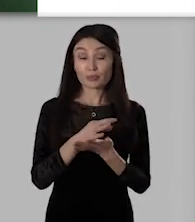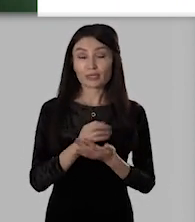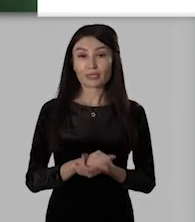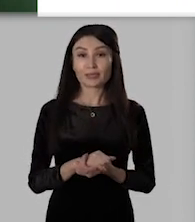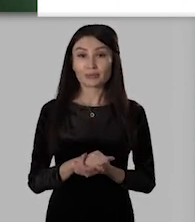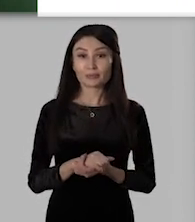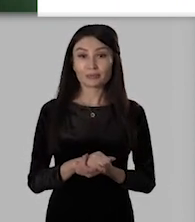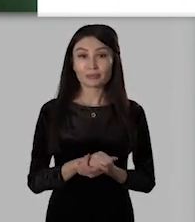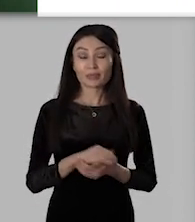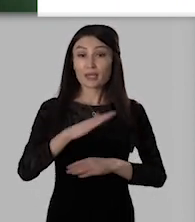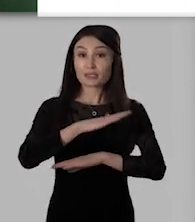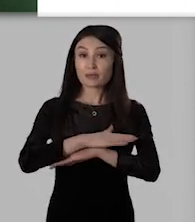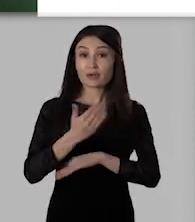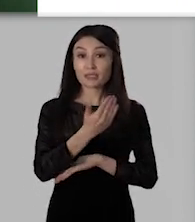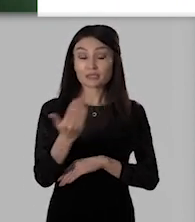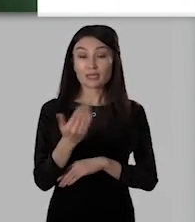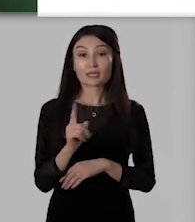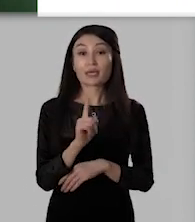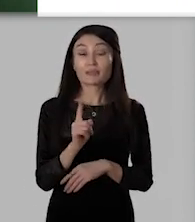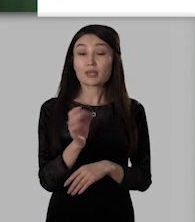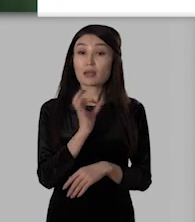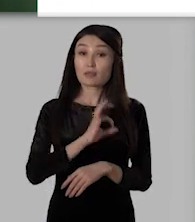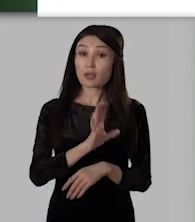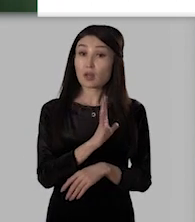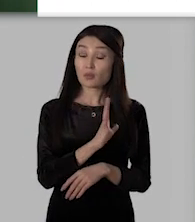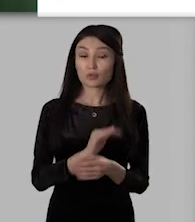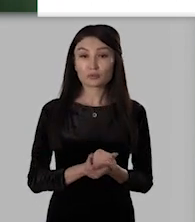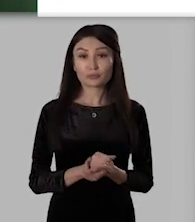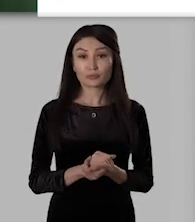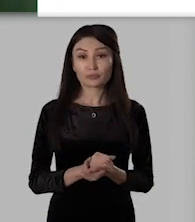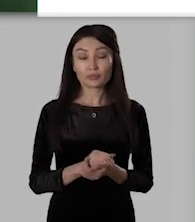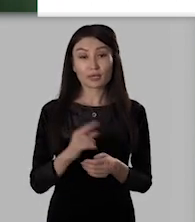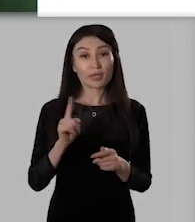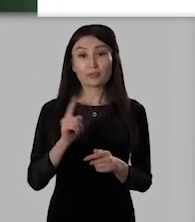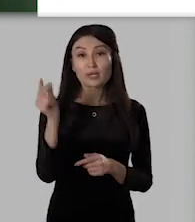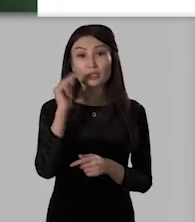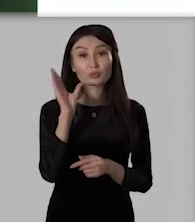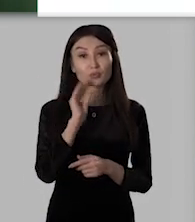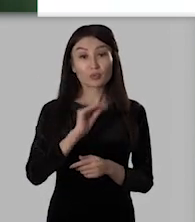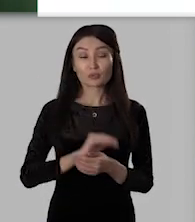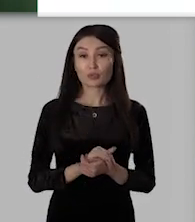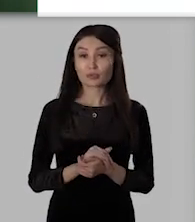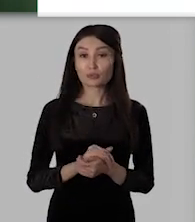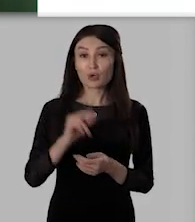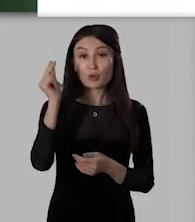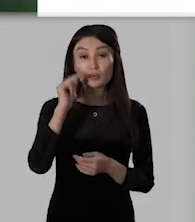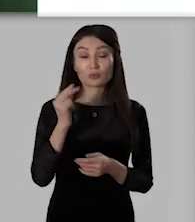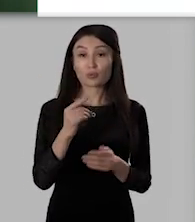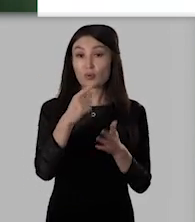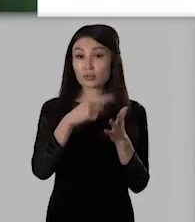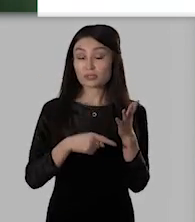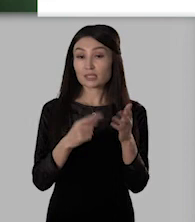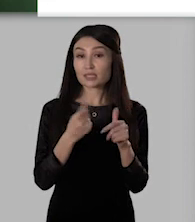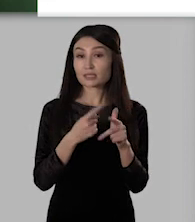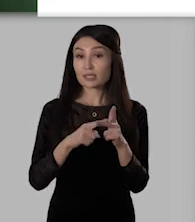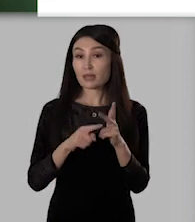бергиле. Сабакта силерге эмнелер пайдалуу болду? Эмнелерди үйрөндүңөр? Үйрөнгөн нерселерди